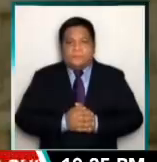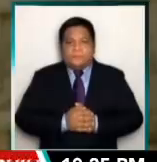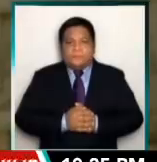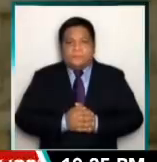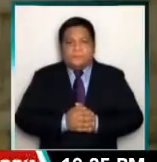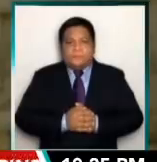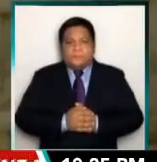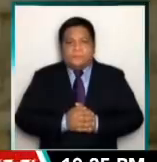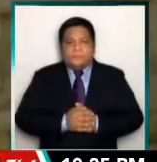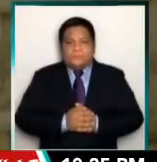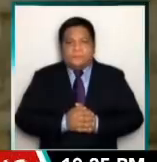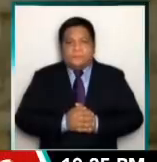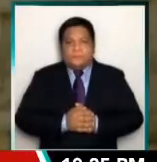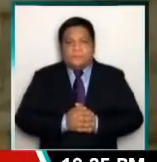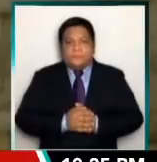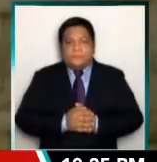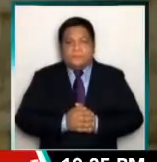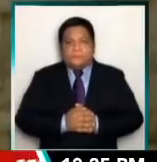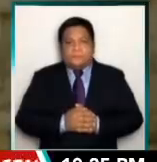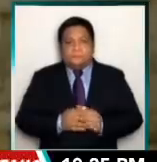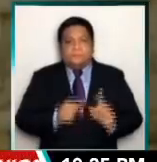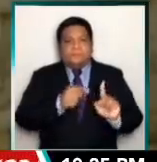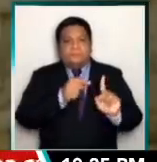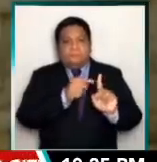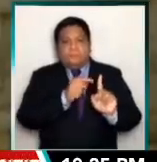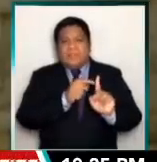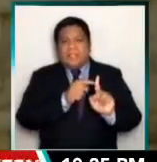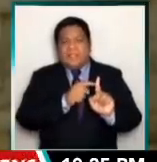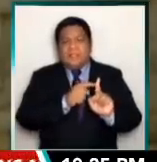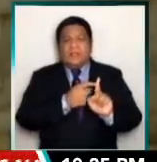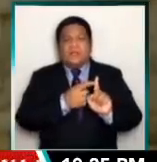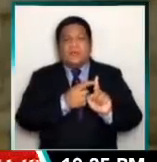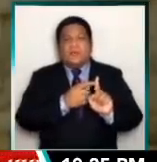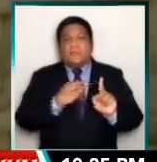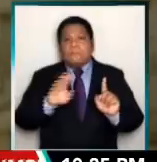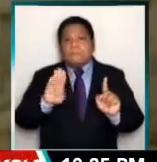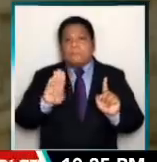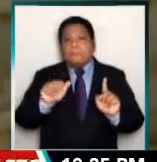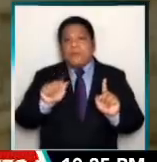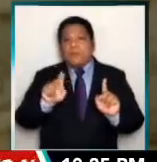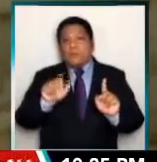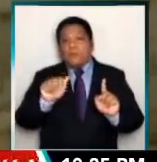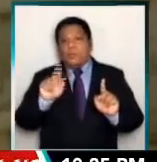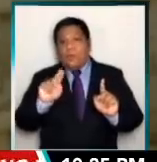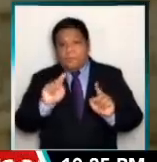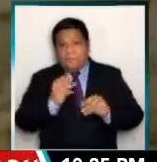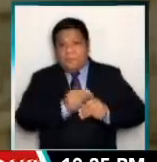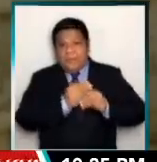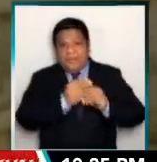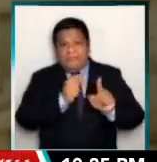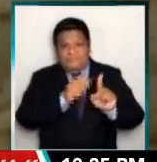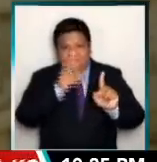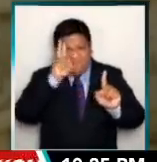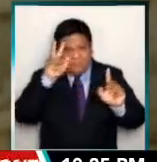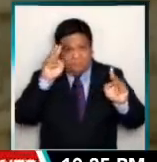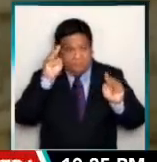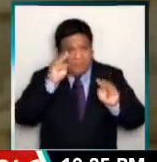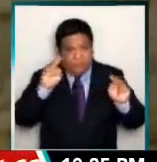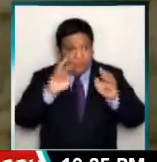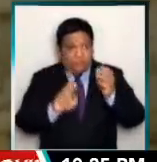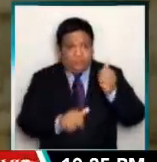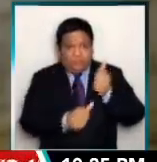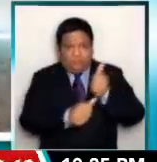Arestado si Batuan Masbate Vice Mayor Nelson Cambaya, isa po sa mga sospek sa pagpaslang sa dating Vice Mayor na si Charlie Yuson